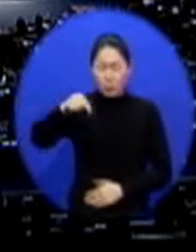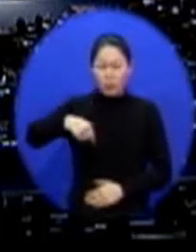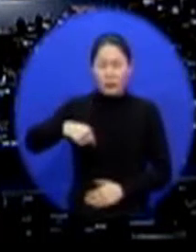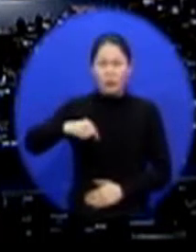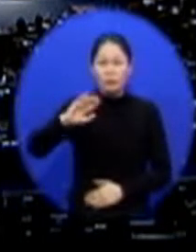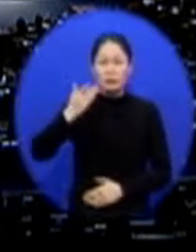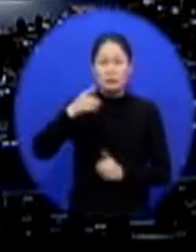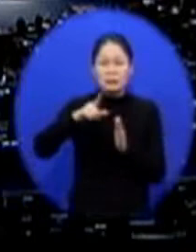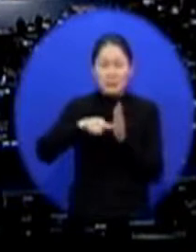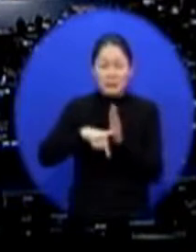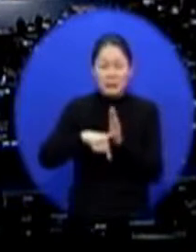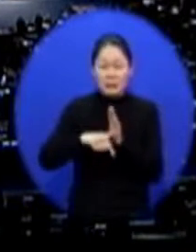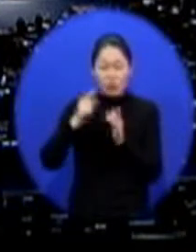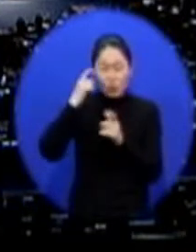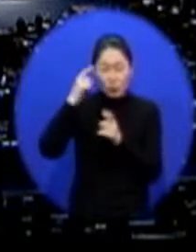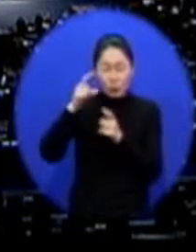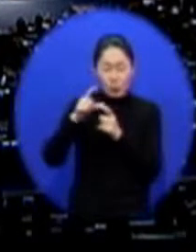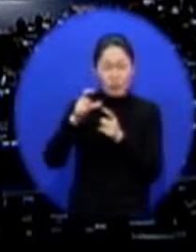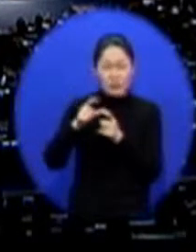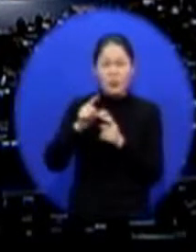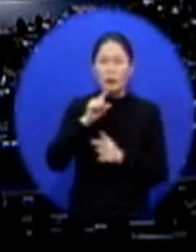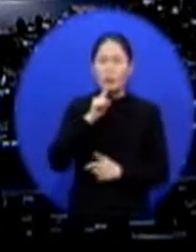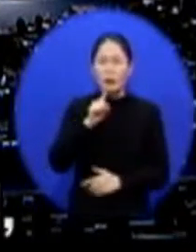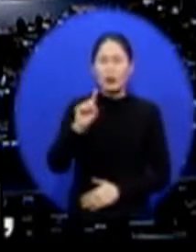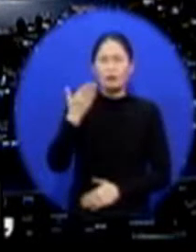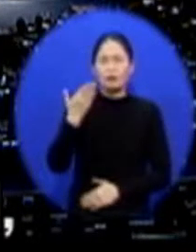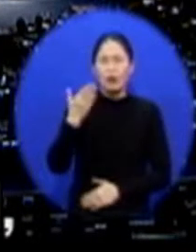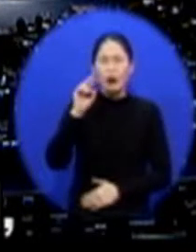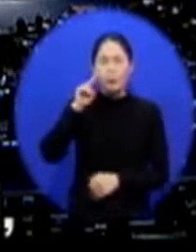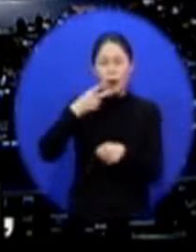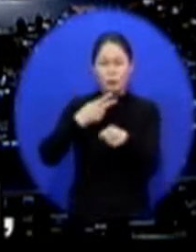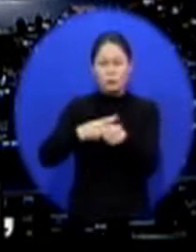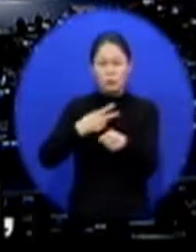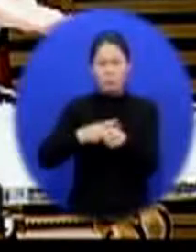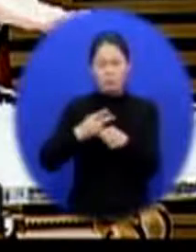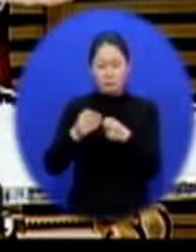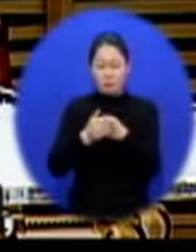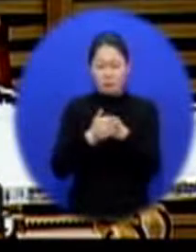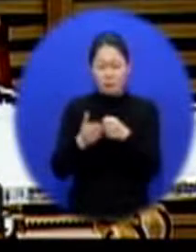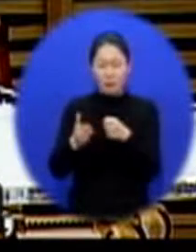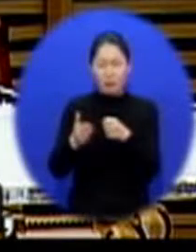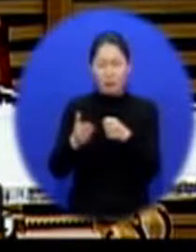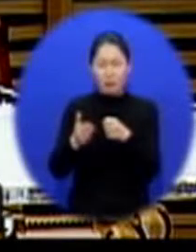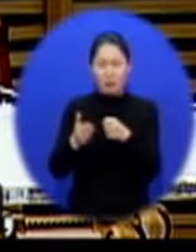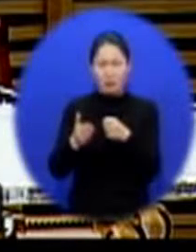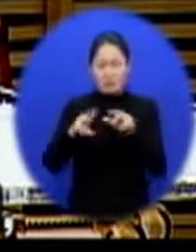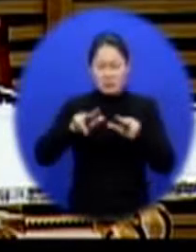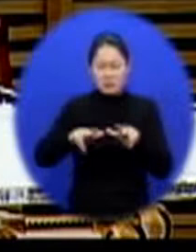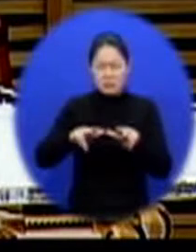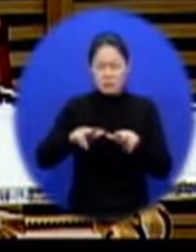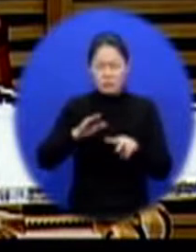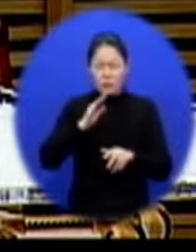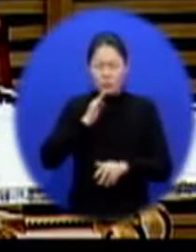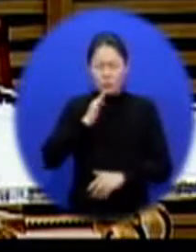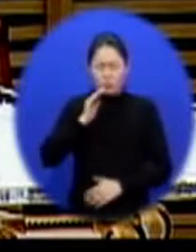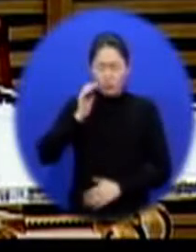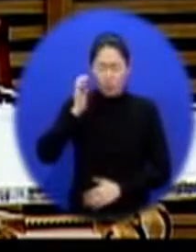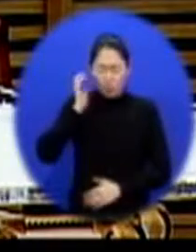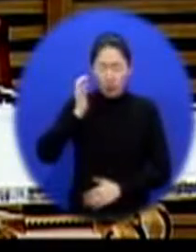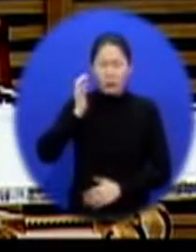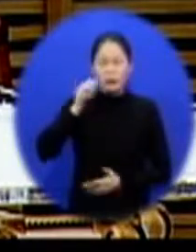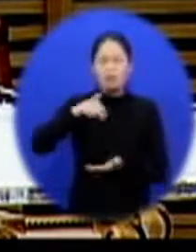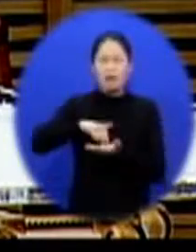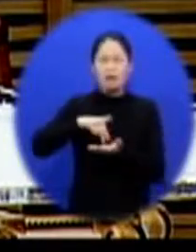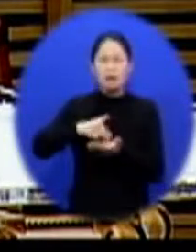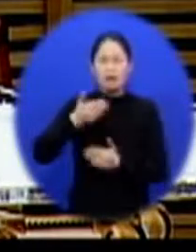그 고민을 이야기를 합니다 사도 바울이 라는 사람 때문에 지금 곤혹스러운 데 번째 그